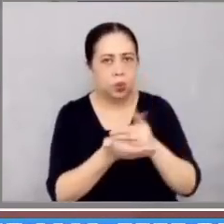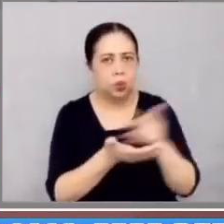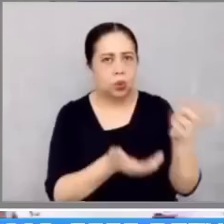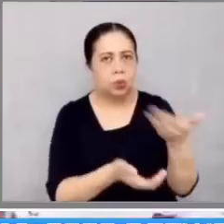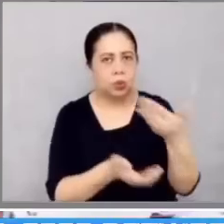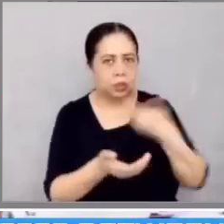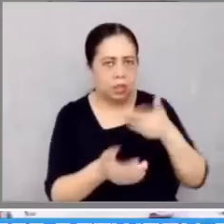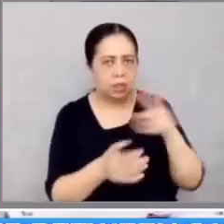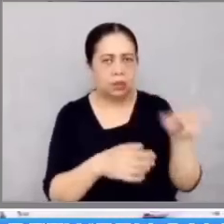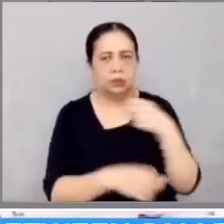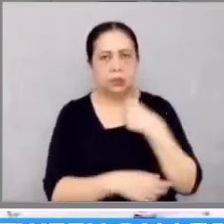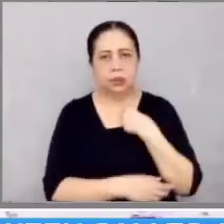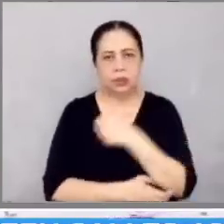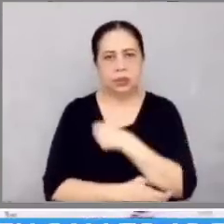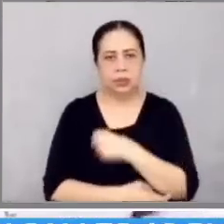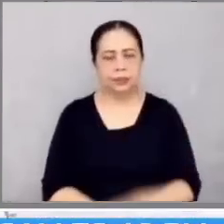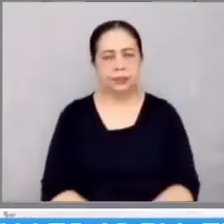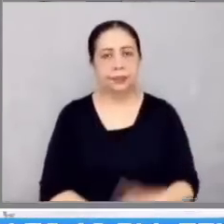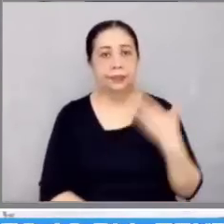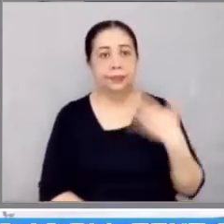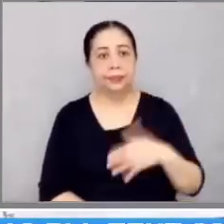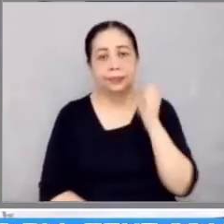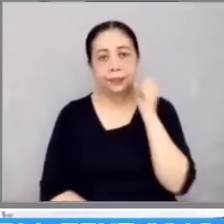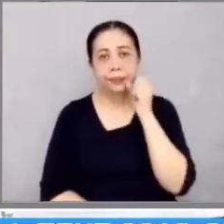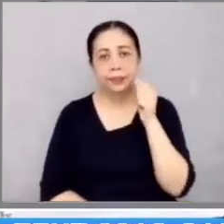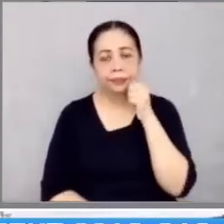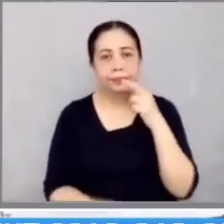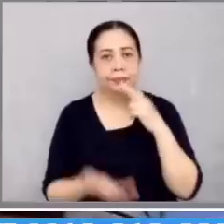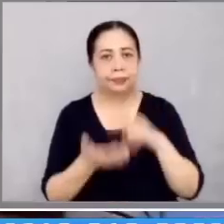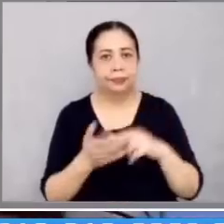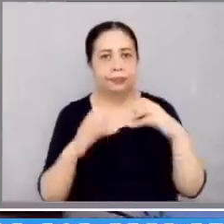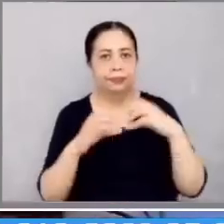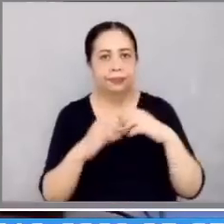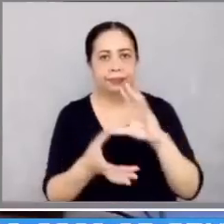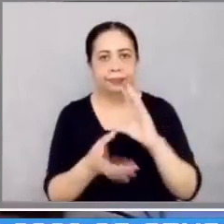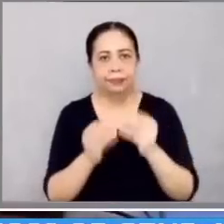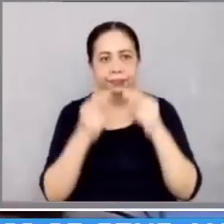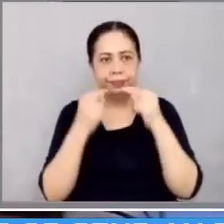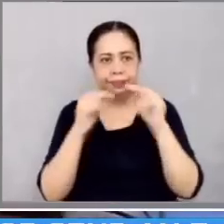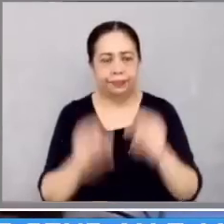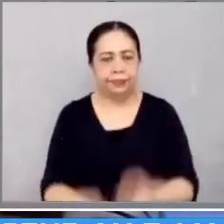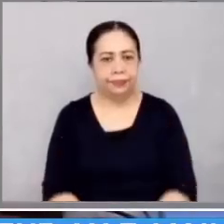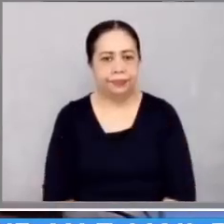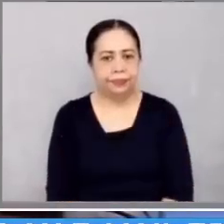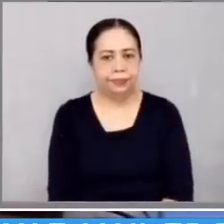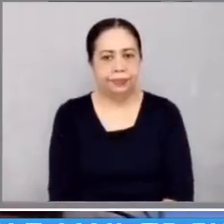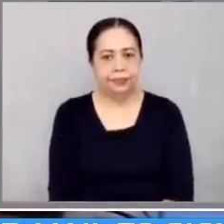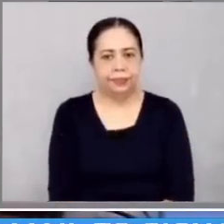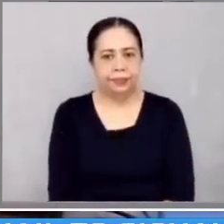Senado. Sandra Aguinaldo, nagbabalita para sa GMA Integrated News.